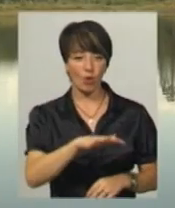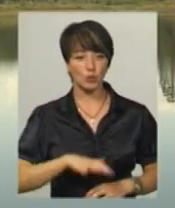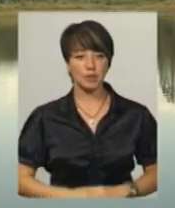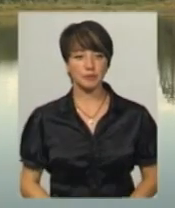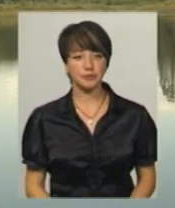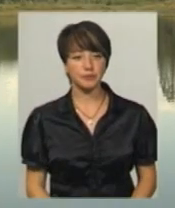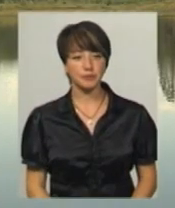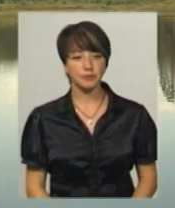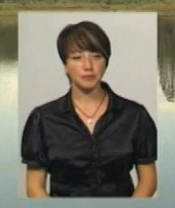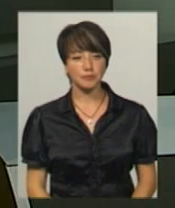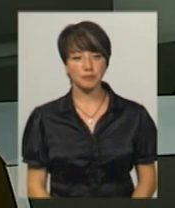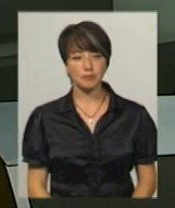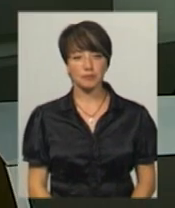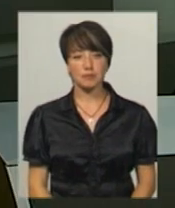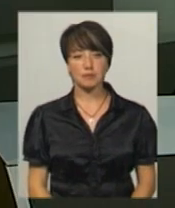Кривий, новини.